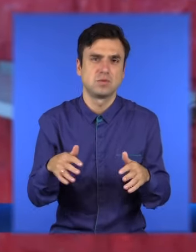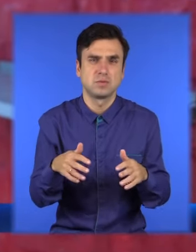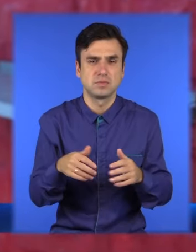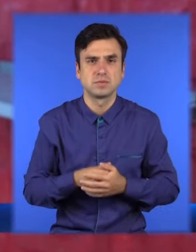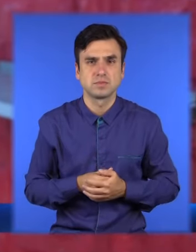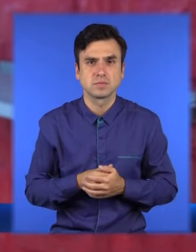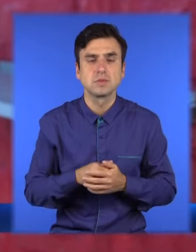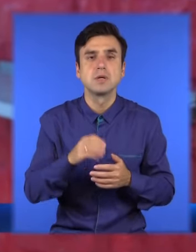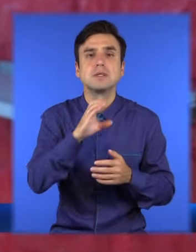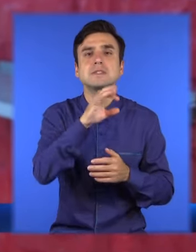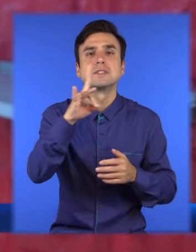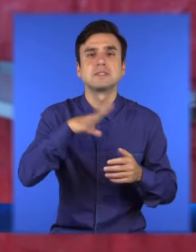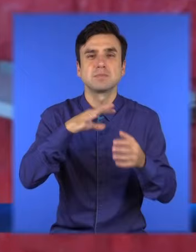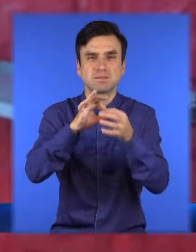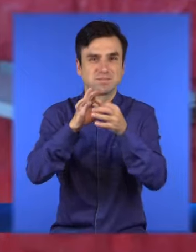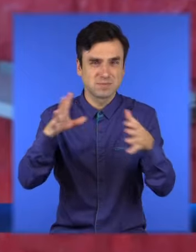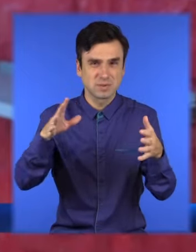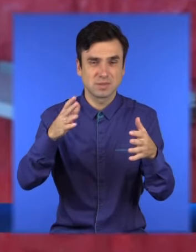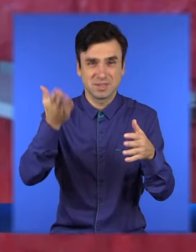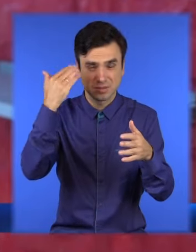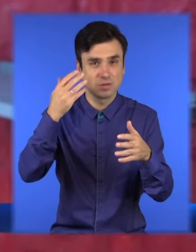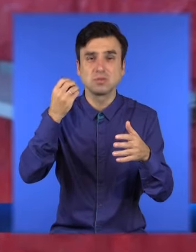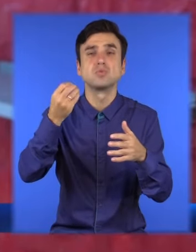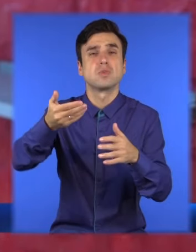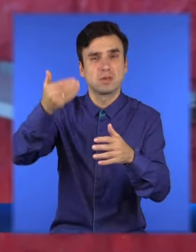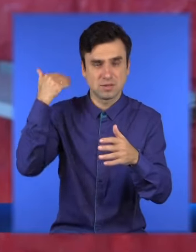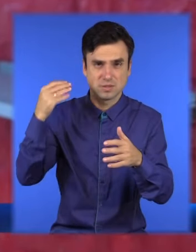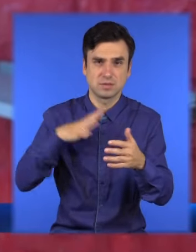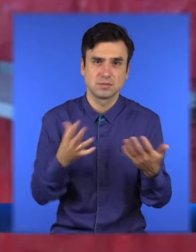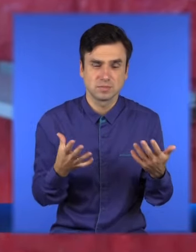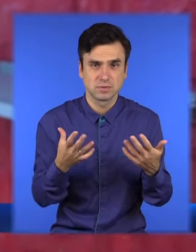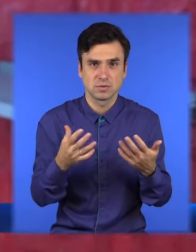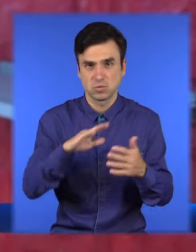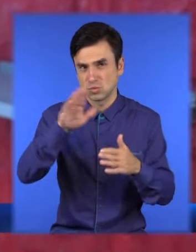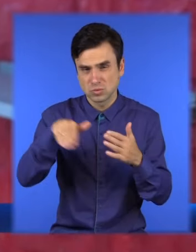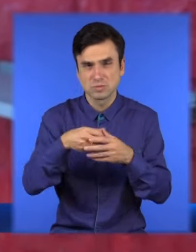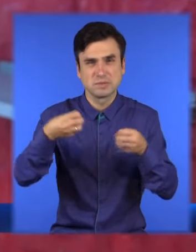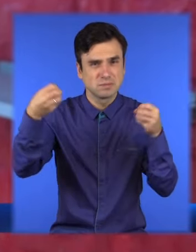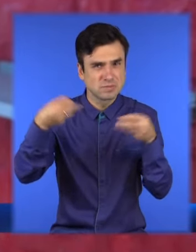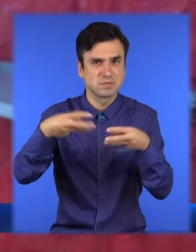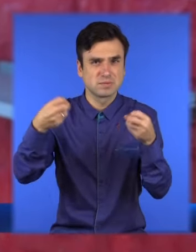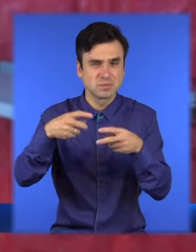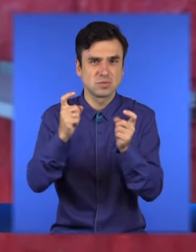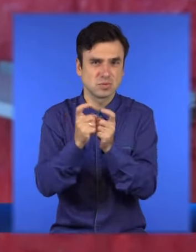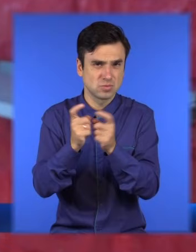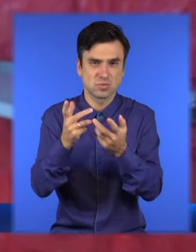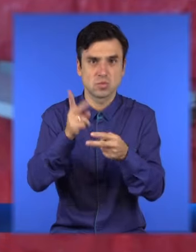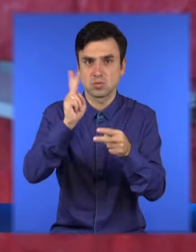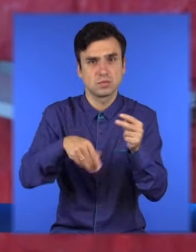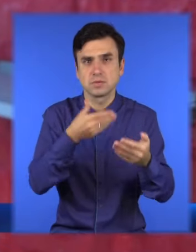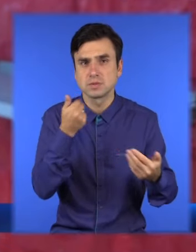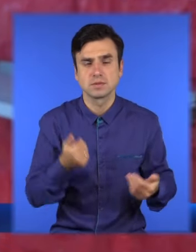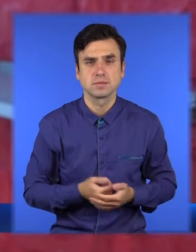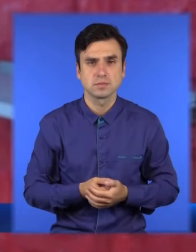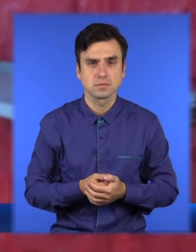тих історичних перипетіях, які пережила українська нація і продовжує переживати. В принципі, ці процеси не завершились.